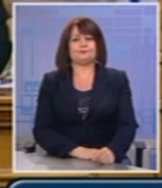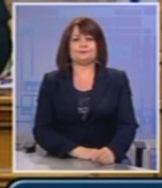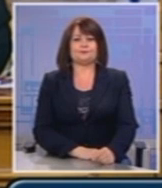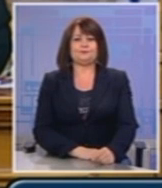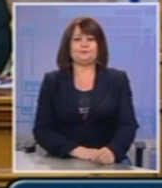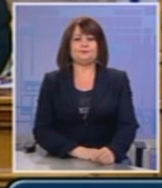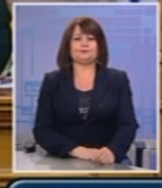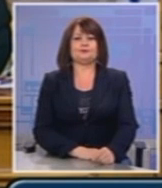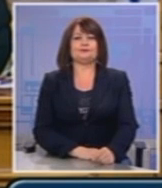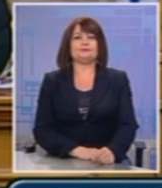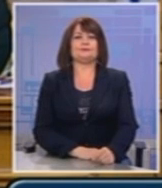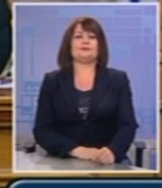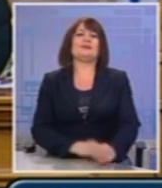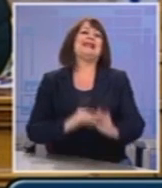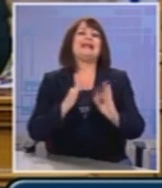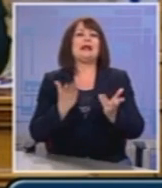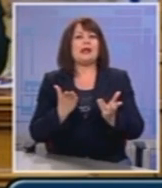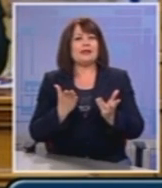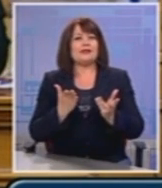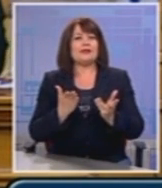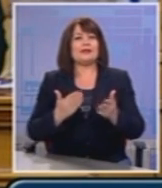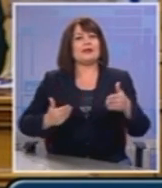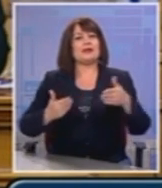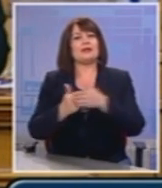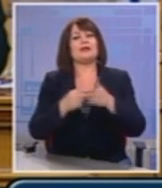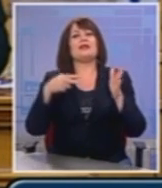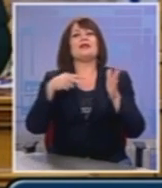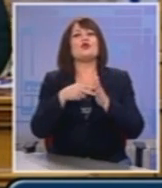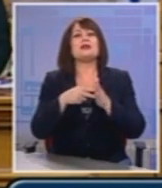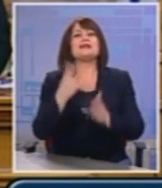επέκτασης δηλαδή να φτάσουν οι λήξεις μέχρι το